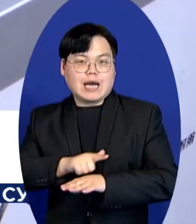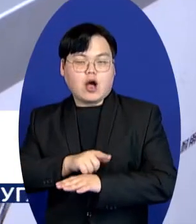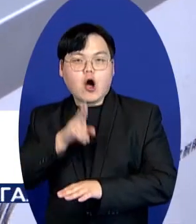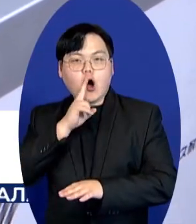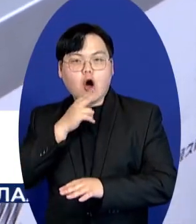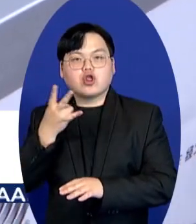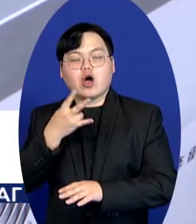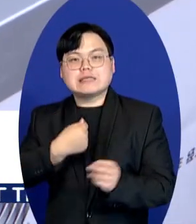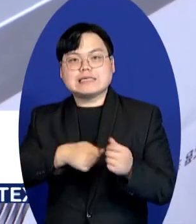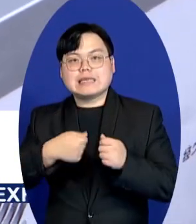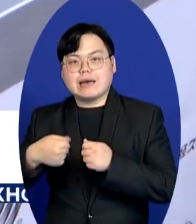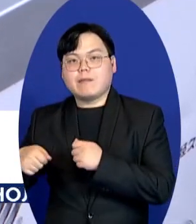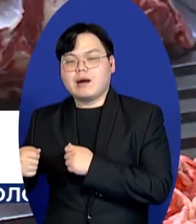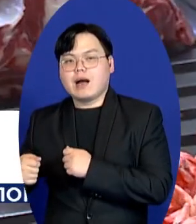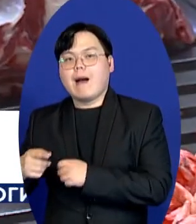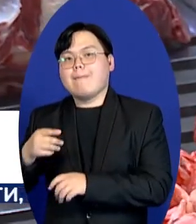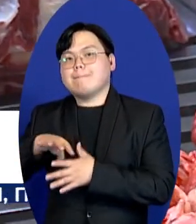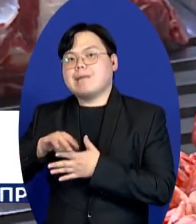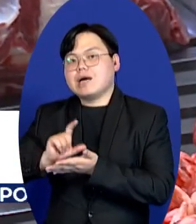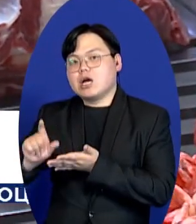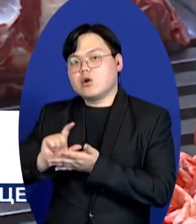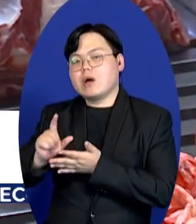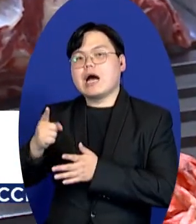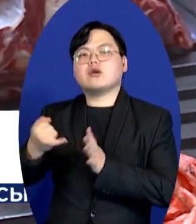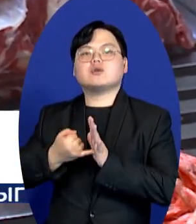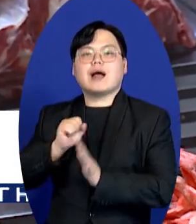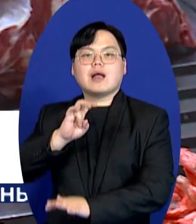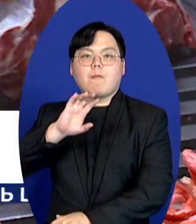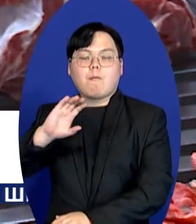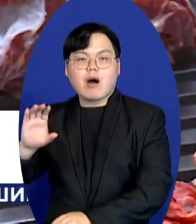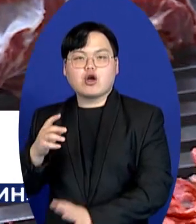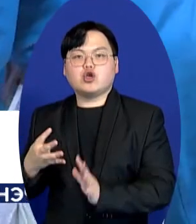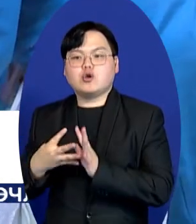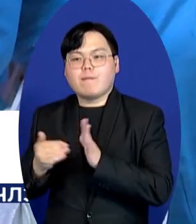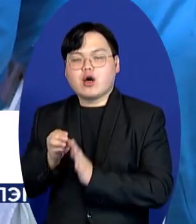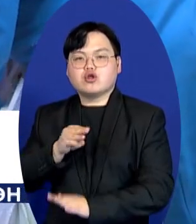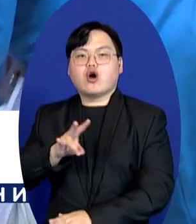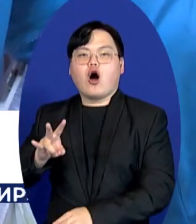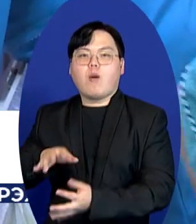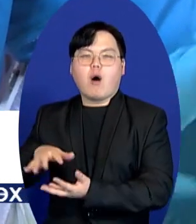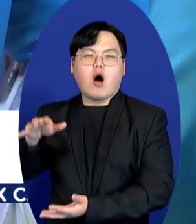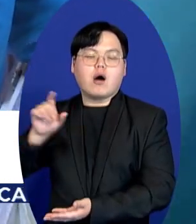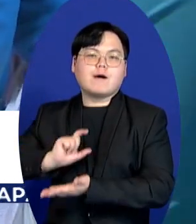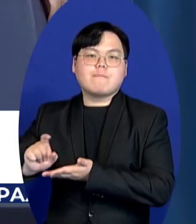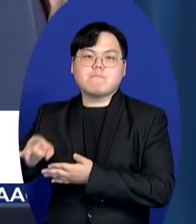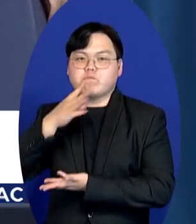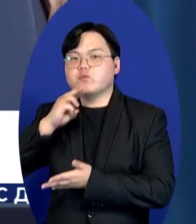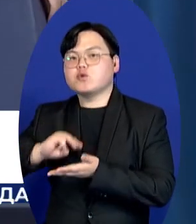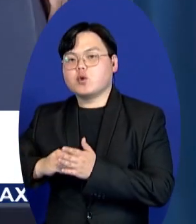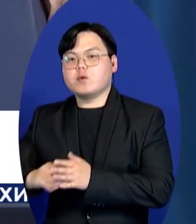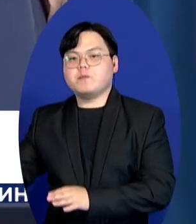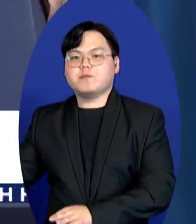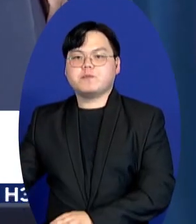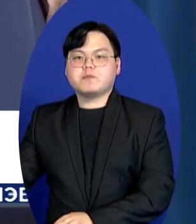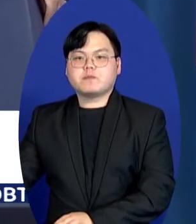худалдааг явуулна. Харин махны экспортын хувьд нийт 16 аж ахуй нэгч 9,000 тонн мах экспортлохоор төлөвлөжээ. Бид хүнсний